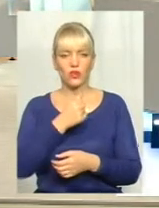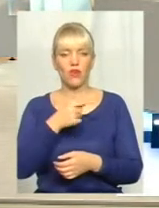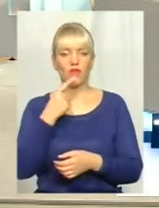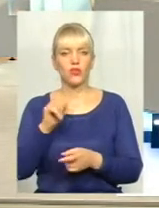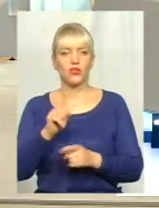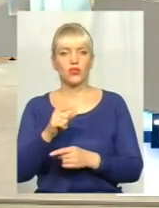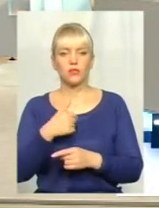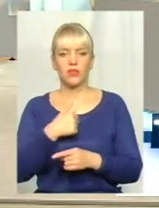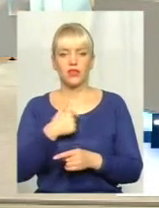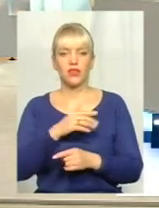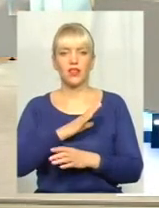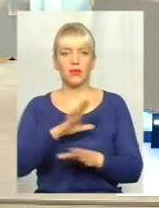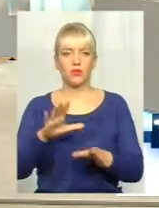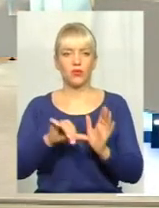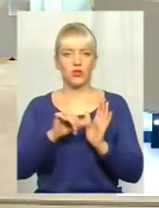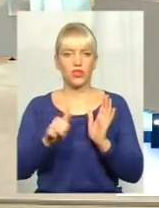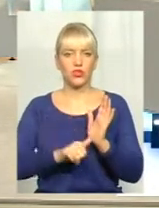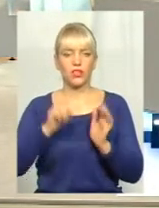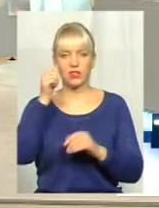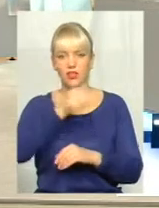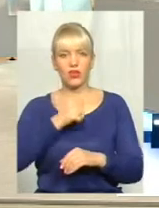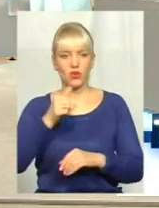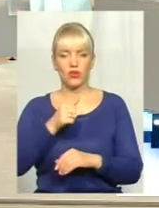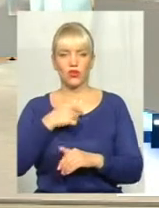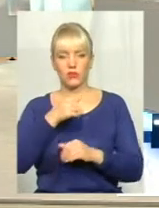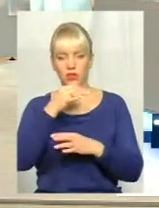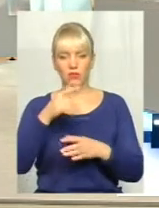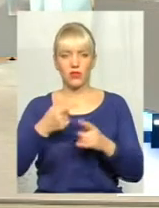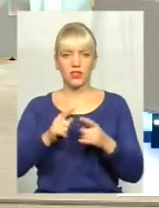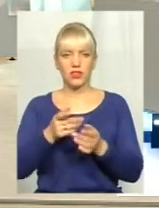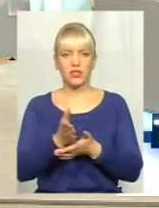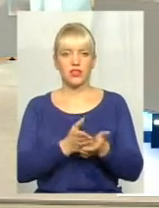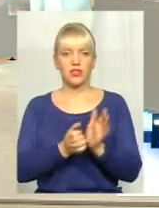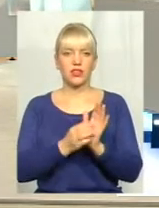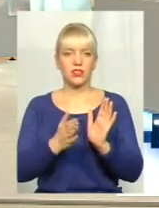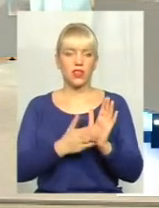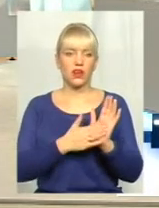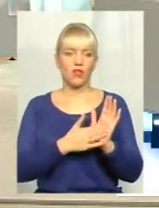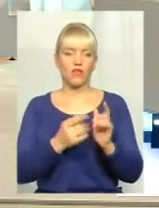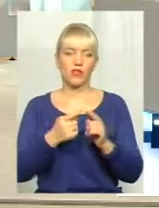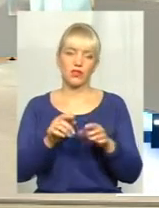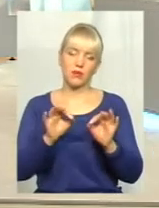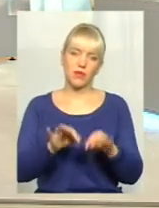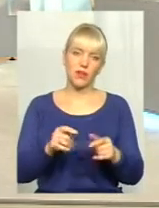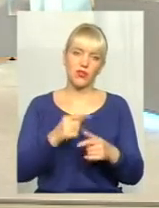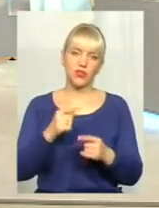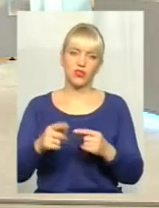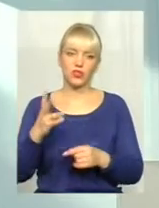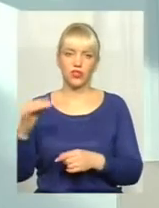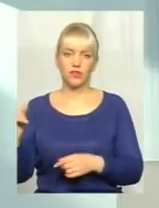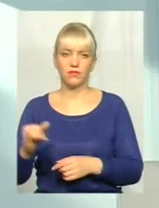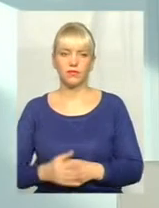що мені не було 16 років і мені не можуть цей стаж зарахувати. Чи це правильно, чи ні?